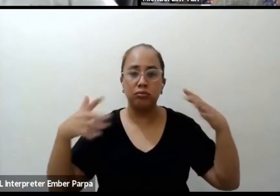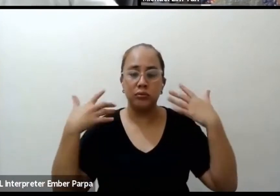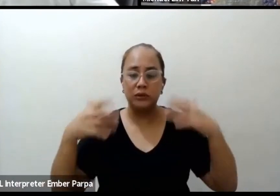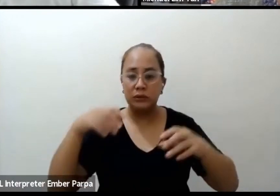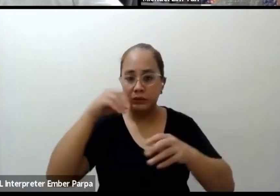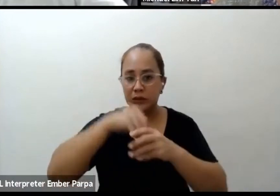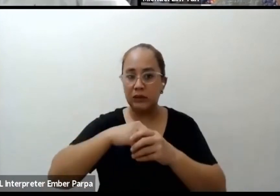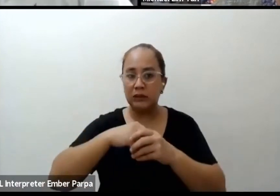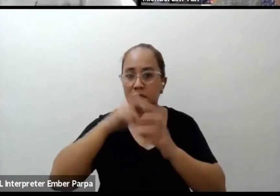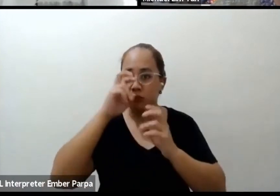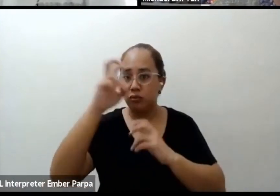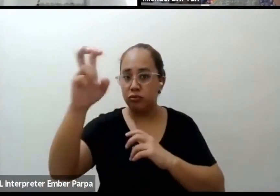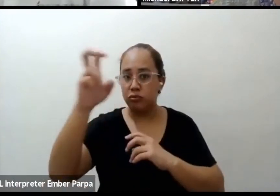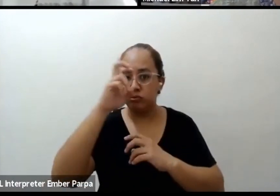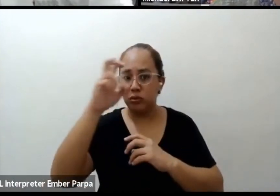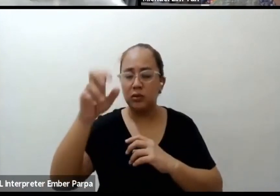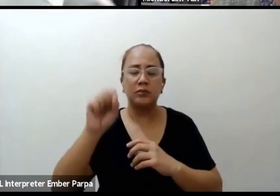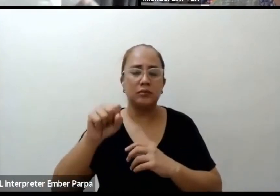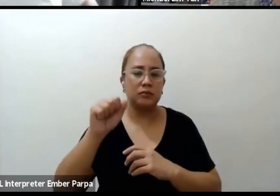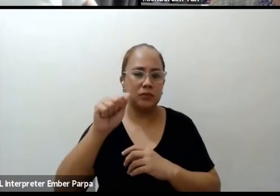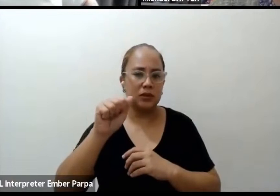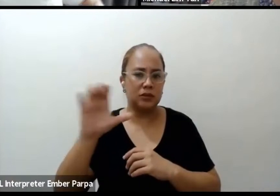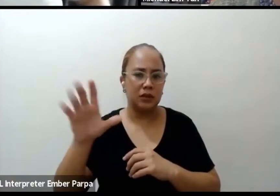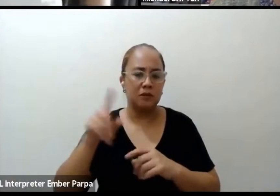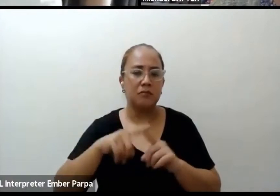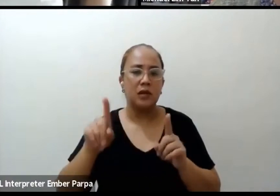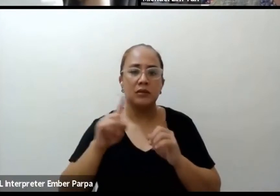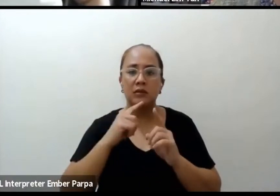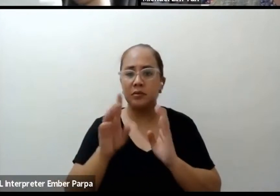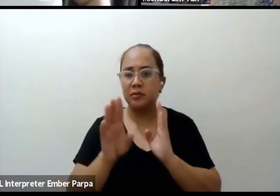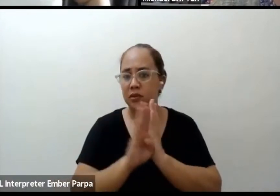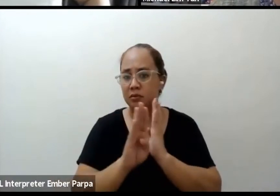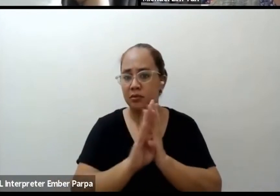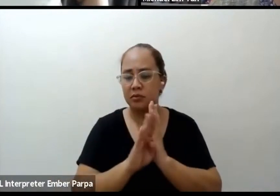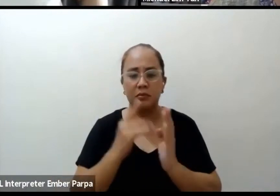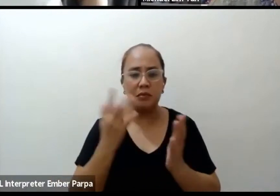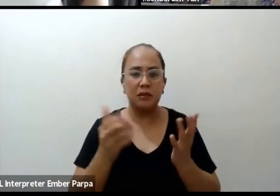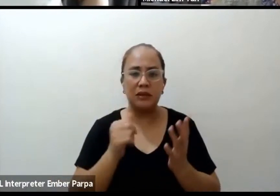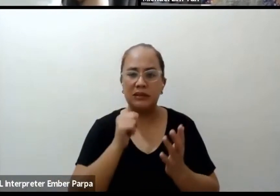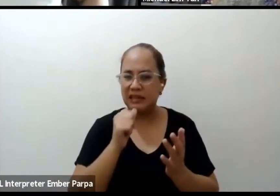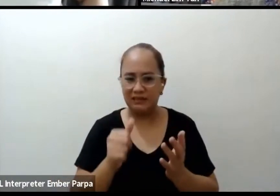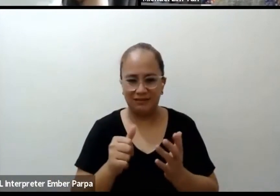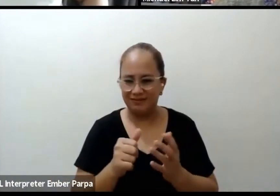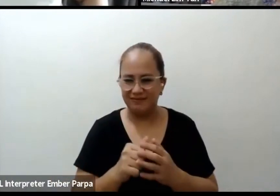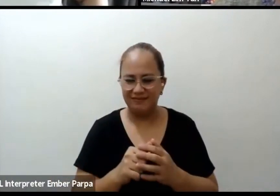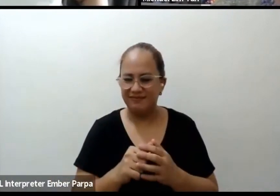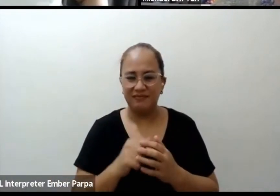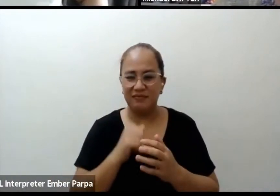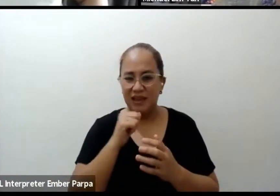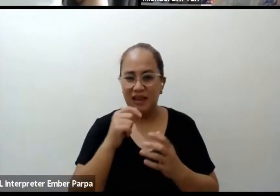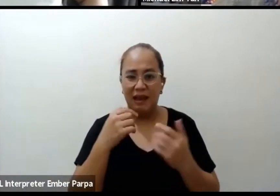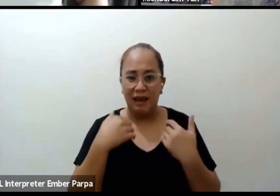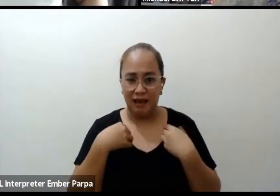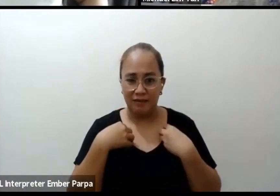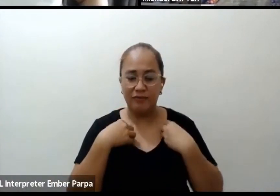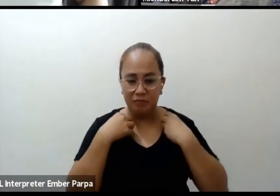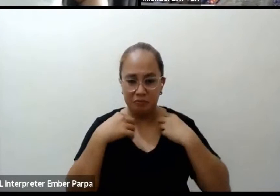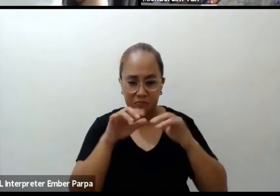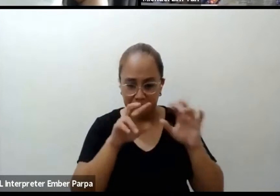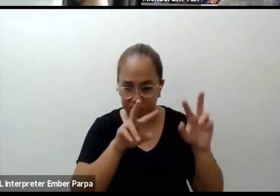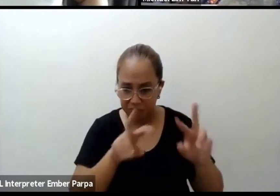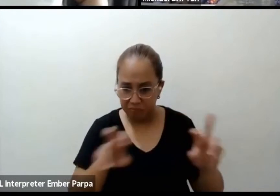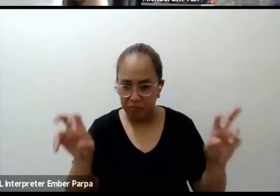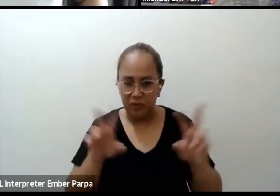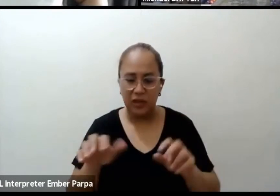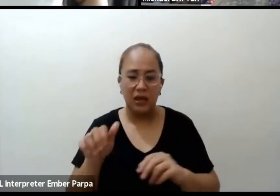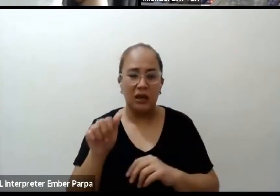na ito ay air-conditioned. Doon sa mga buses, palagay ko hindi ganon. I don't think they have actually studied the air